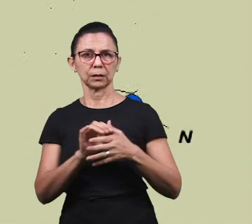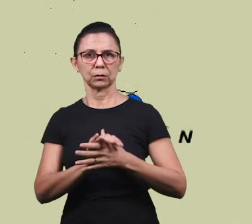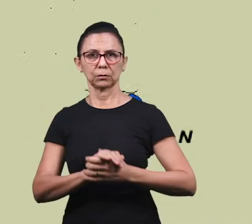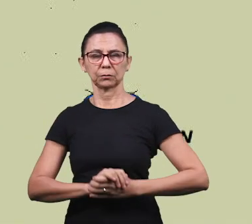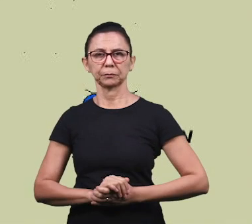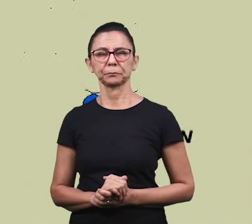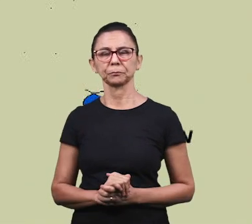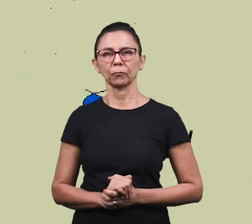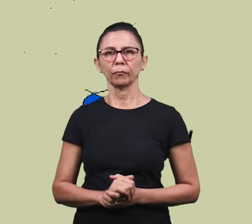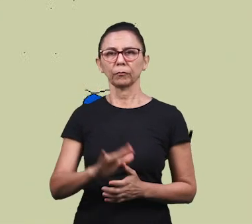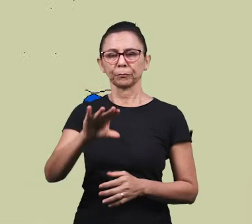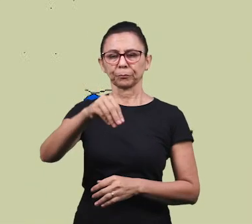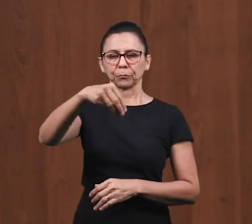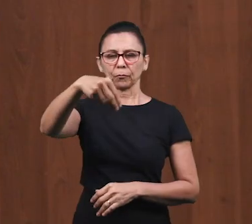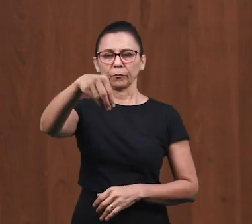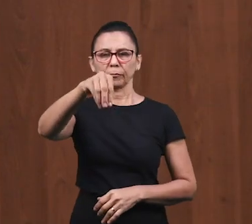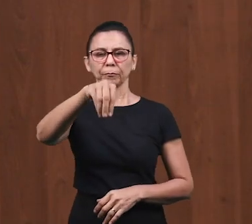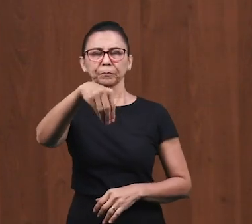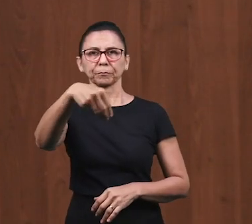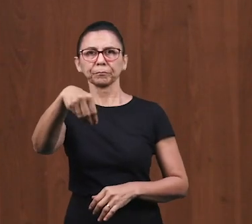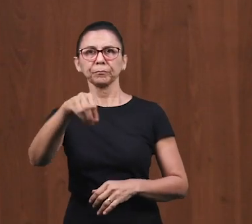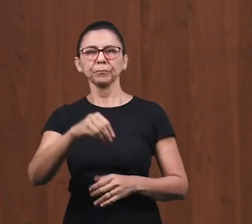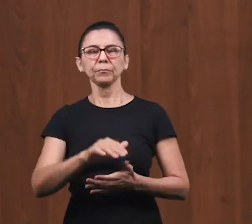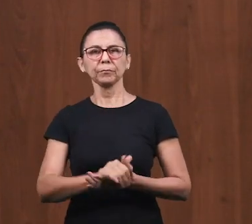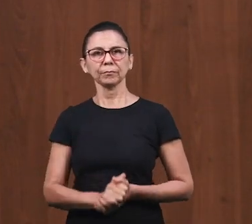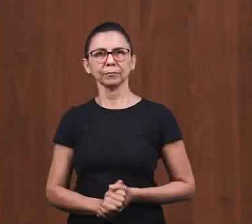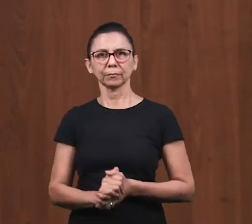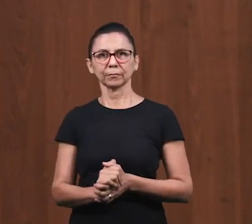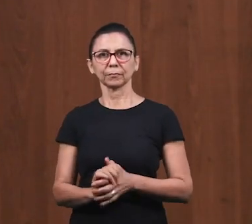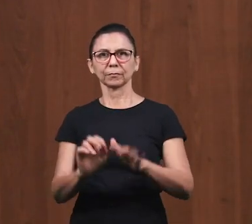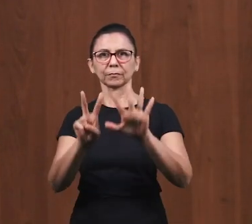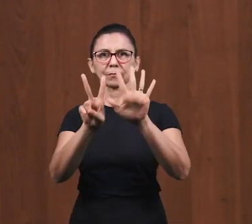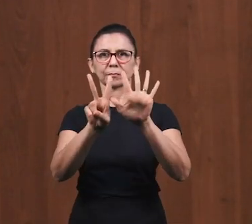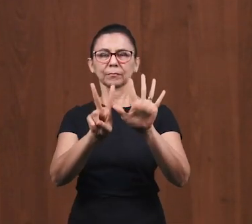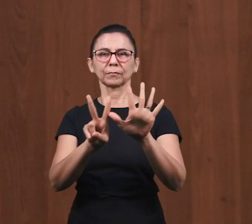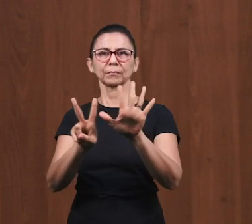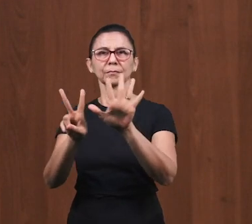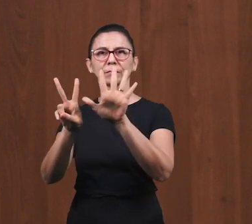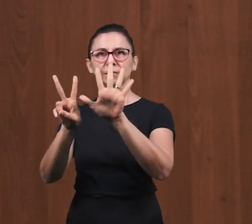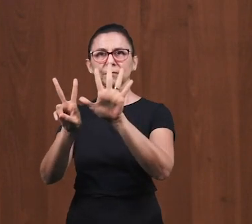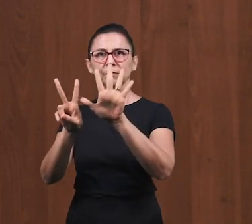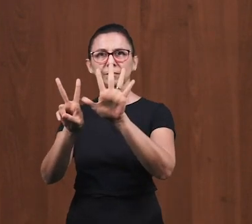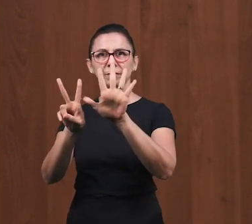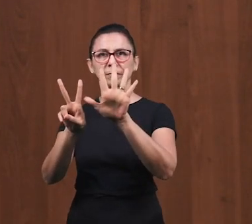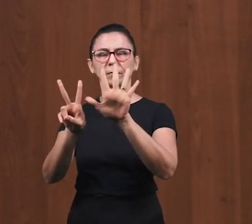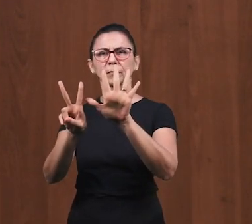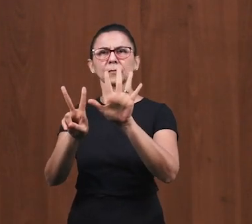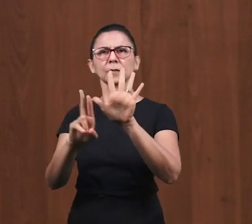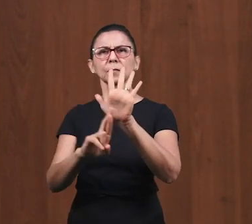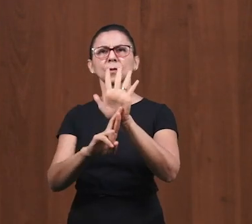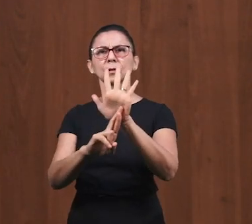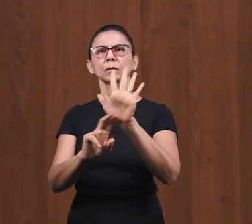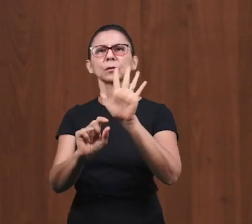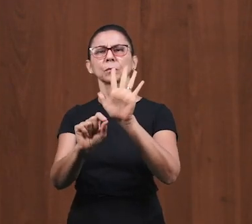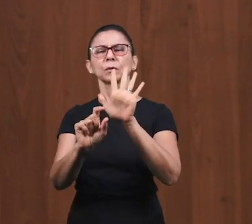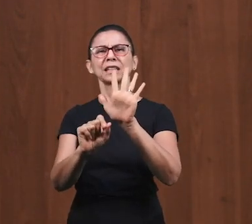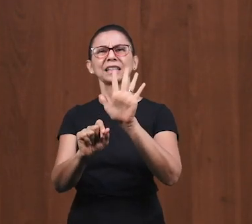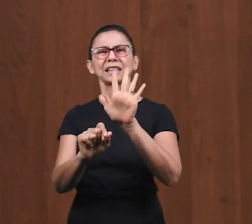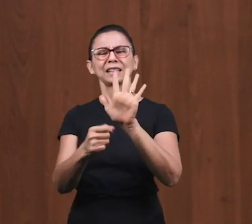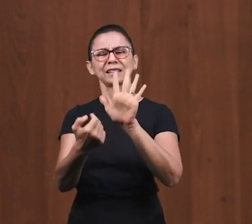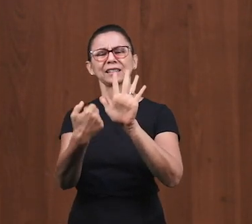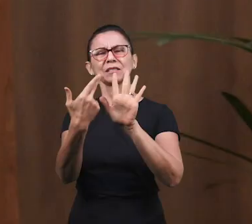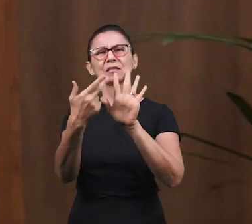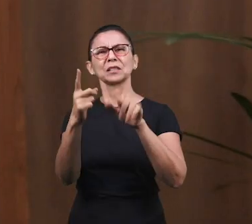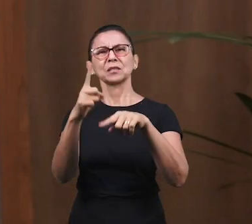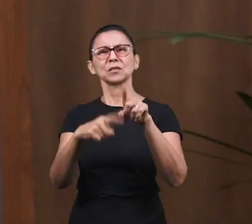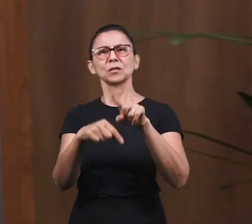de l'encens et le candélabre en or. Aujourd'hui, nous allons voir qu'est-ce que représentait ce candélabre en or. Qu'est-ce que cet